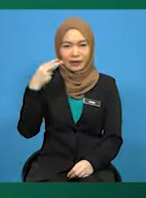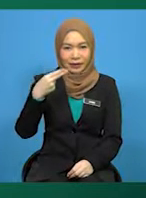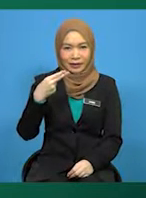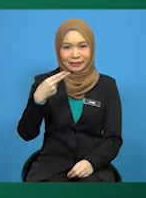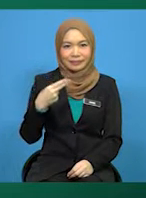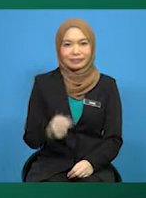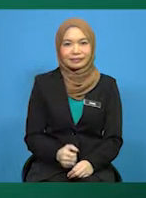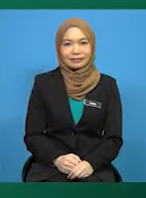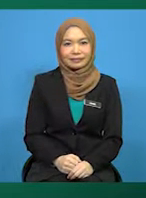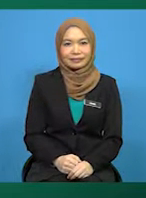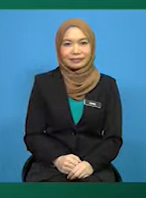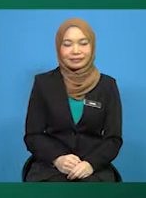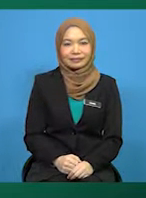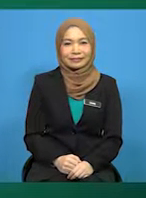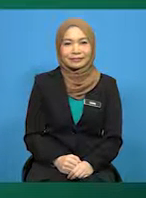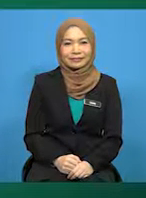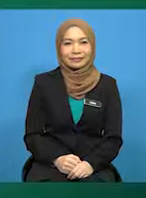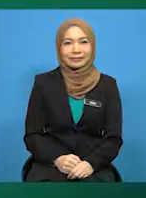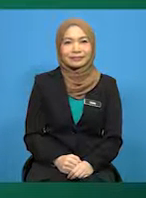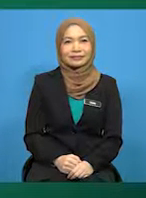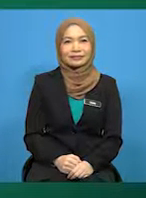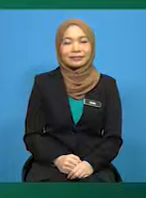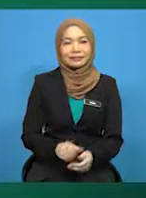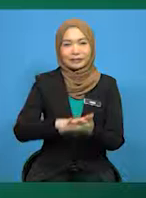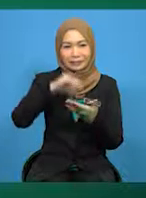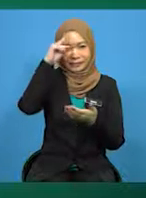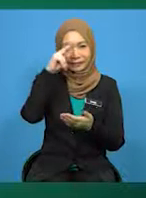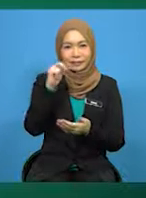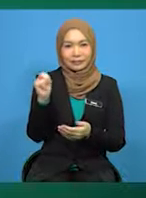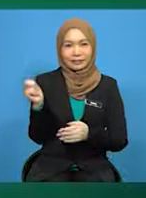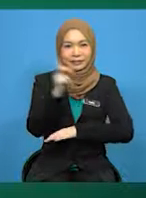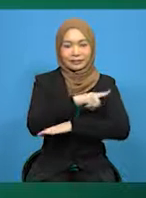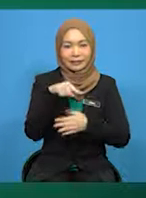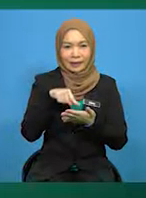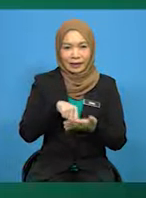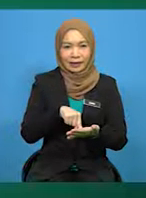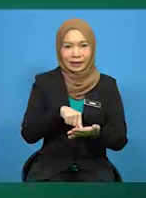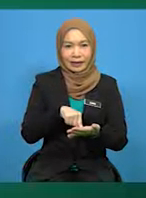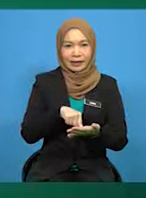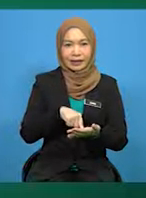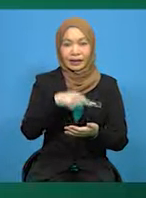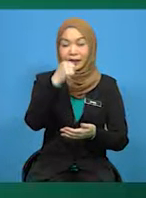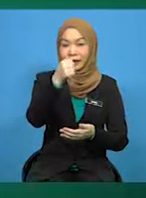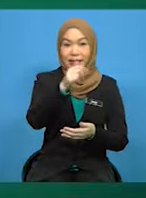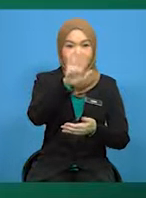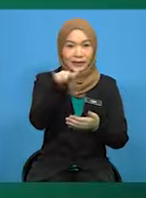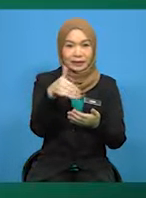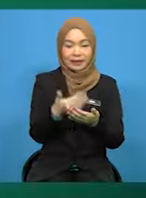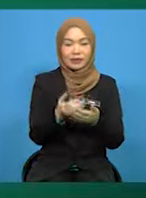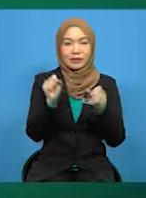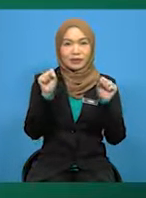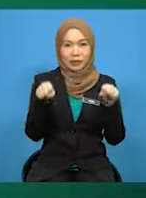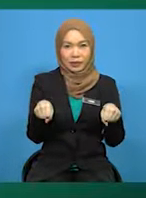ini. Objektif pembelajaran kita pada kali ini ialah anda semua